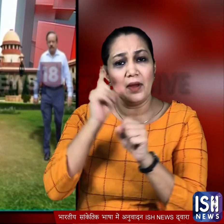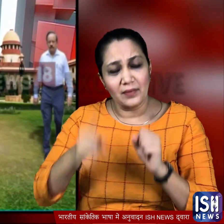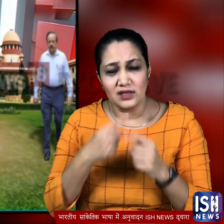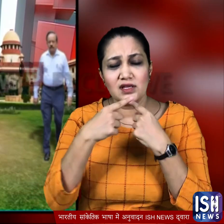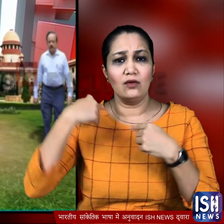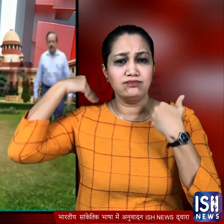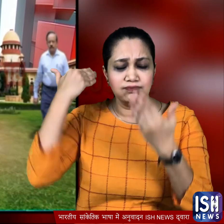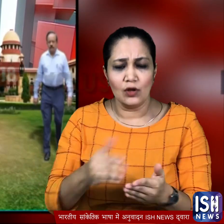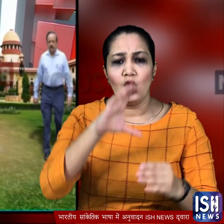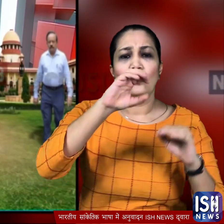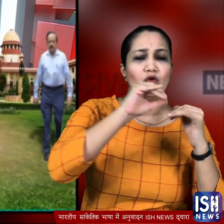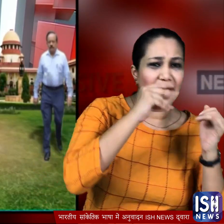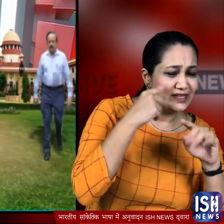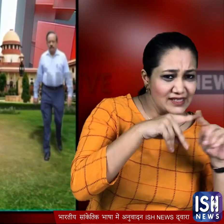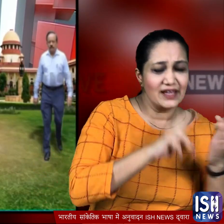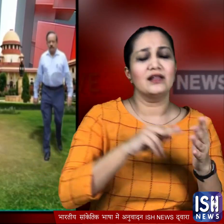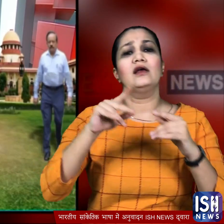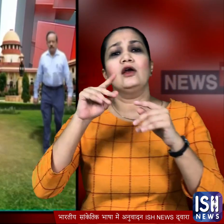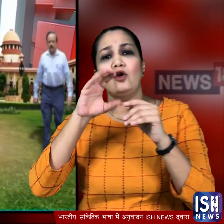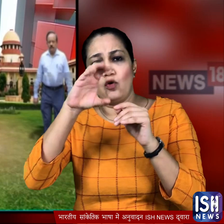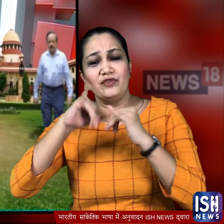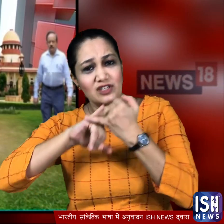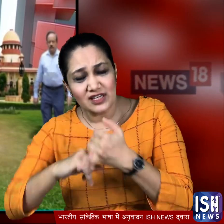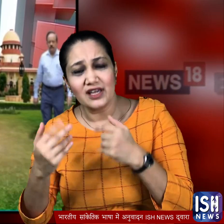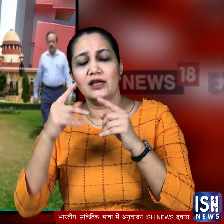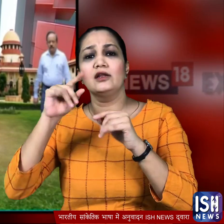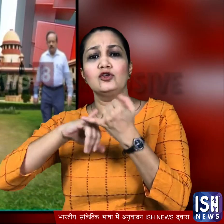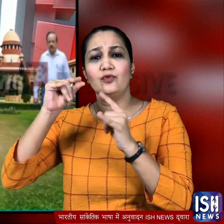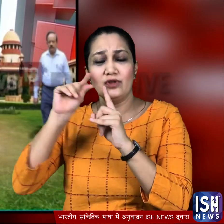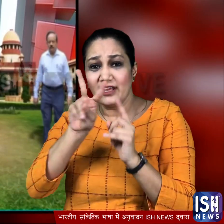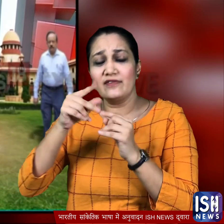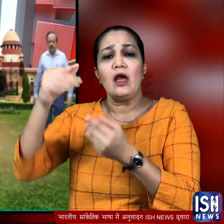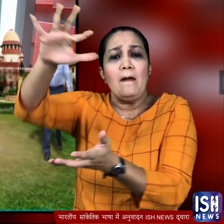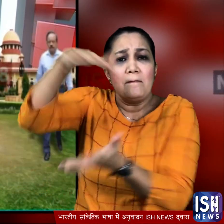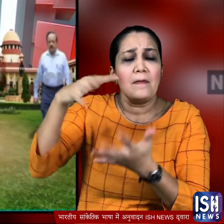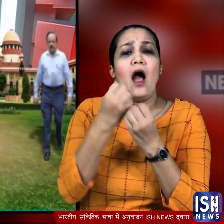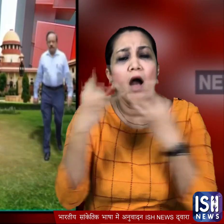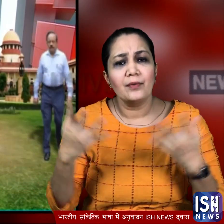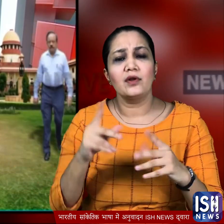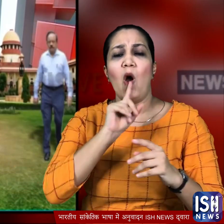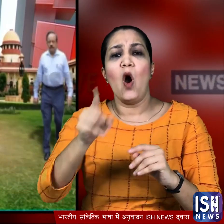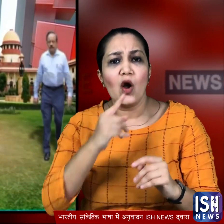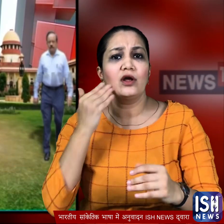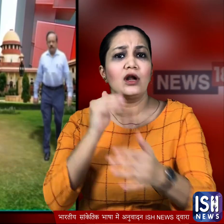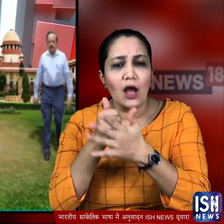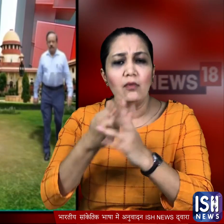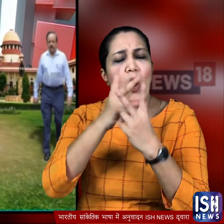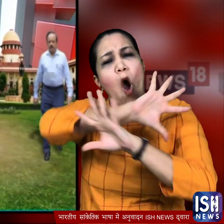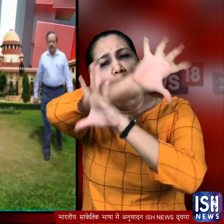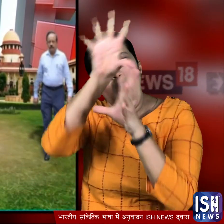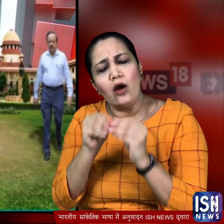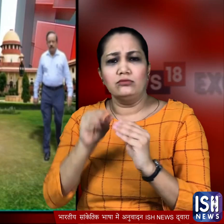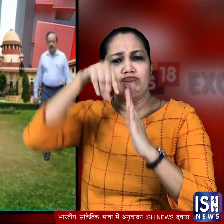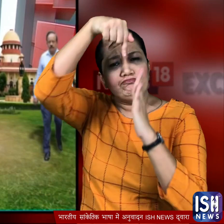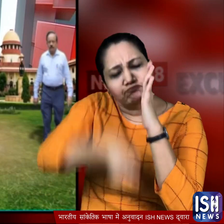तक कोवैक्सीन, कोविशील्ड और स्पुतनिक की कितनी डोज खरीदी गई और इन तीनों वैक्सीन के कितने ऑर्डर कब कब दिए गए, ये भी जानकारी कोर्ट